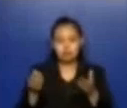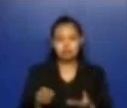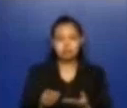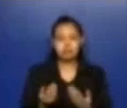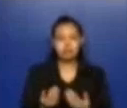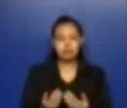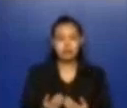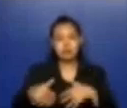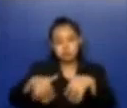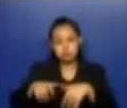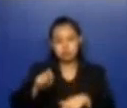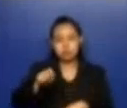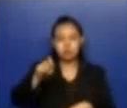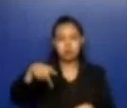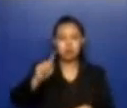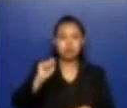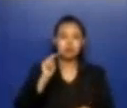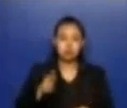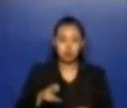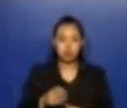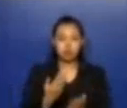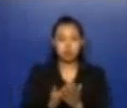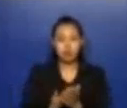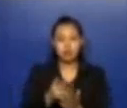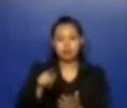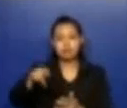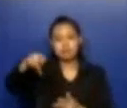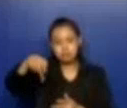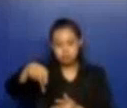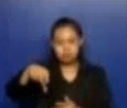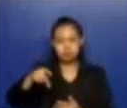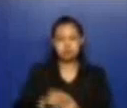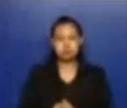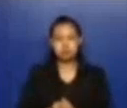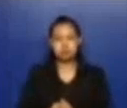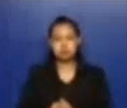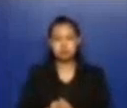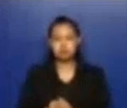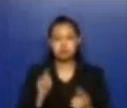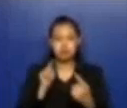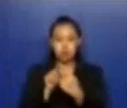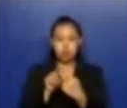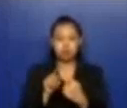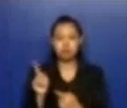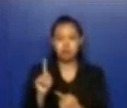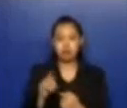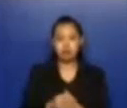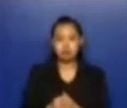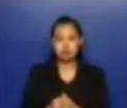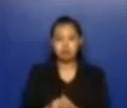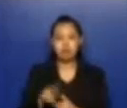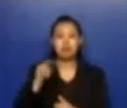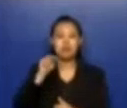มีเงินอุดหนุนเฉพาะกิจตัวหนึ่งครับก็คืออุดหนุนเฉพาะกิจระบบประป